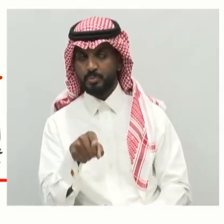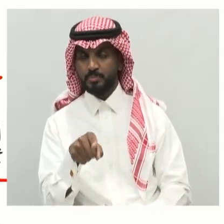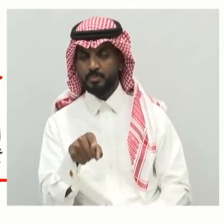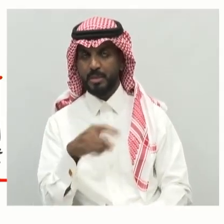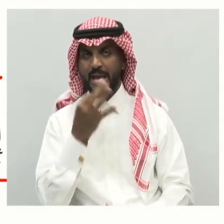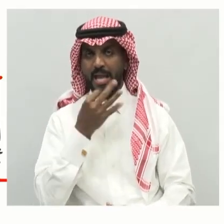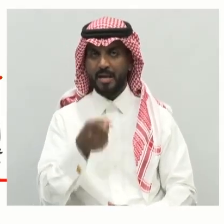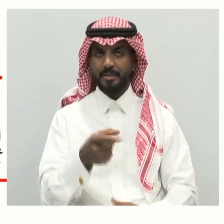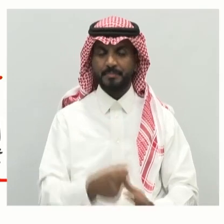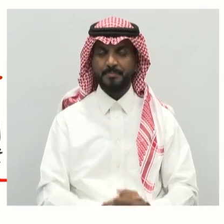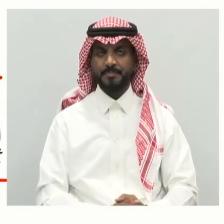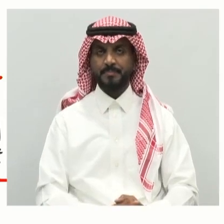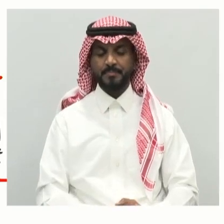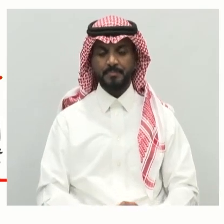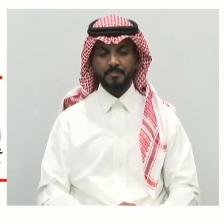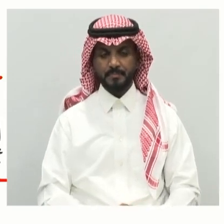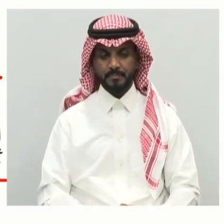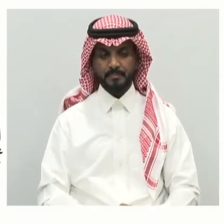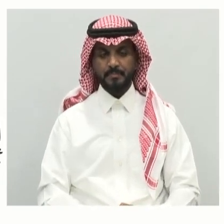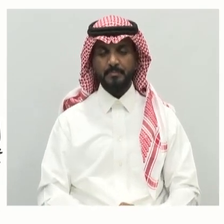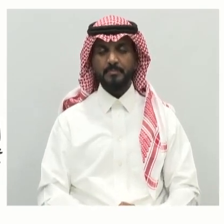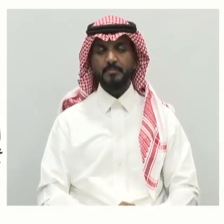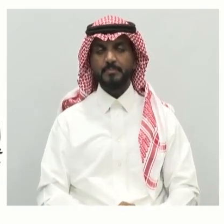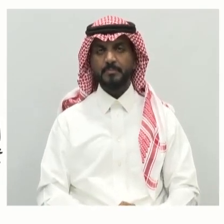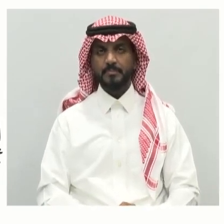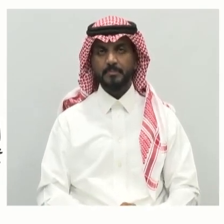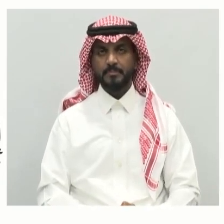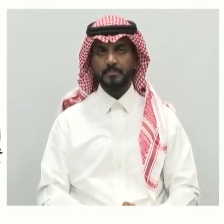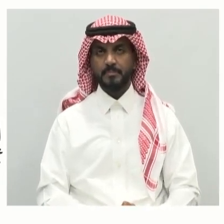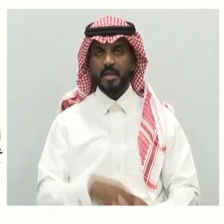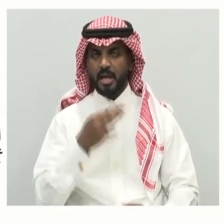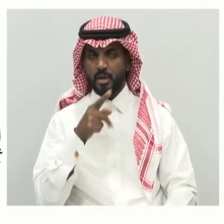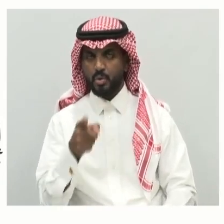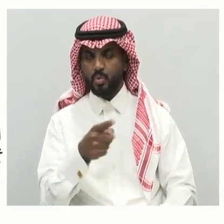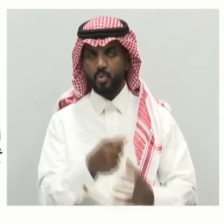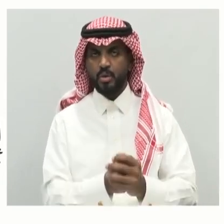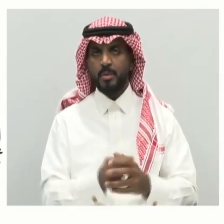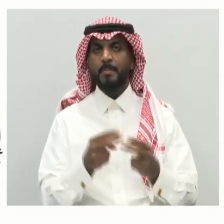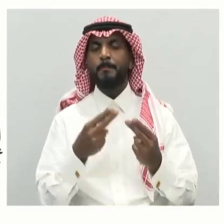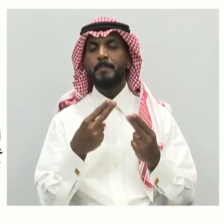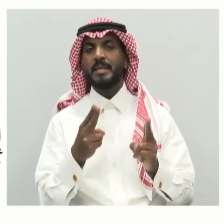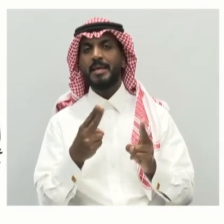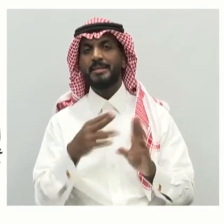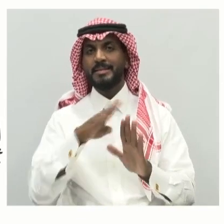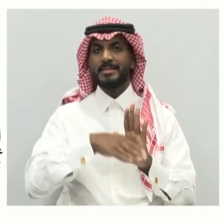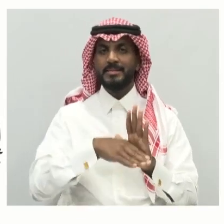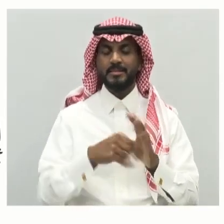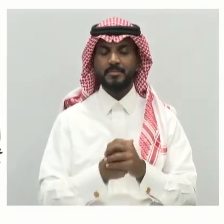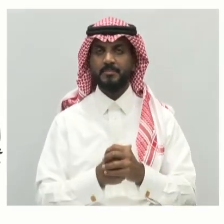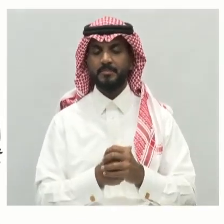للقراءه هيا احبابي الطلاب الطالبات اقراوا من بدايه النص